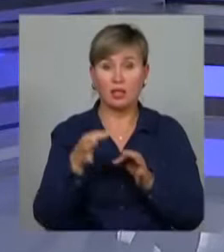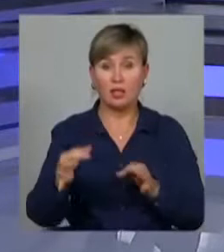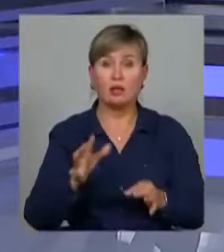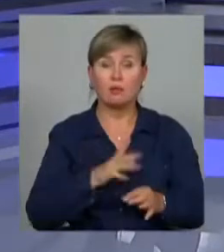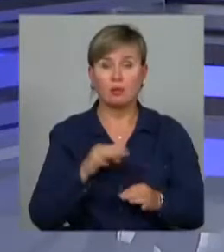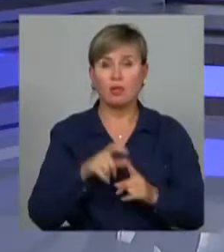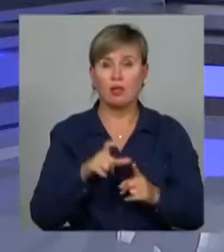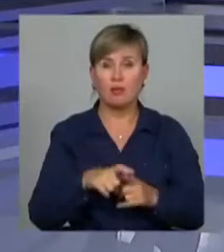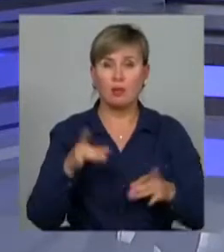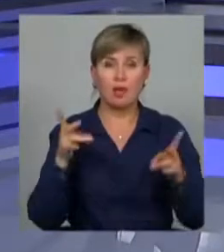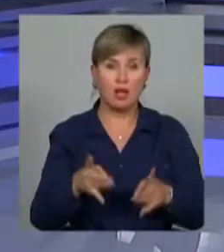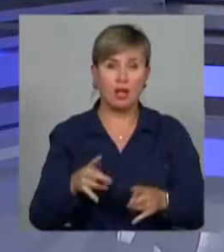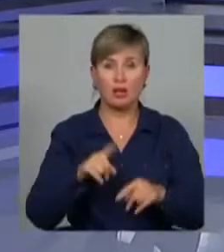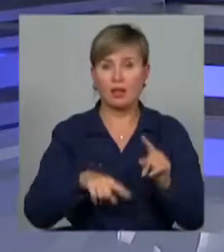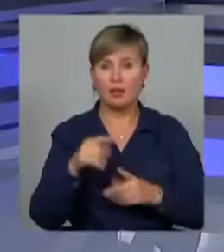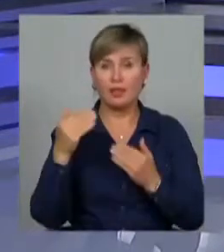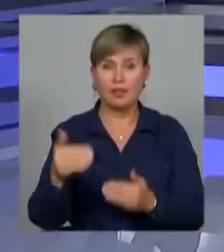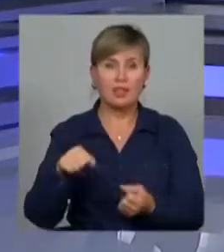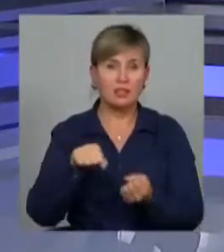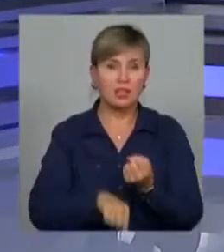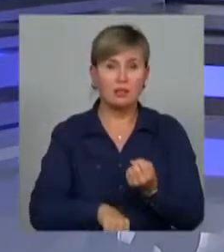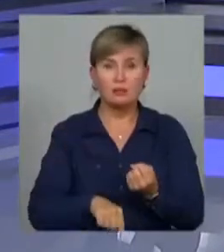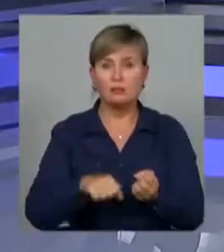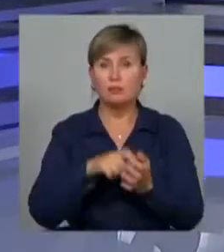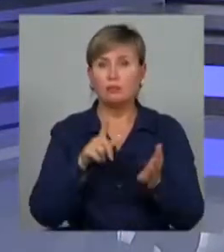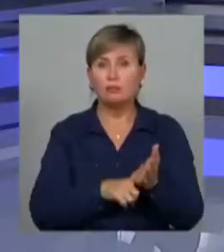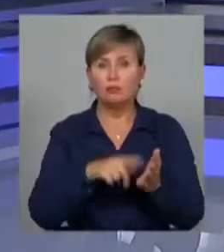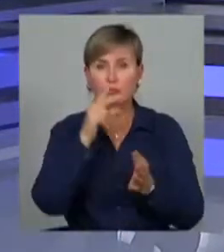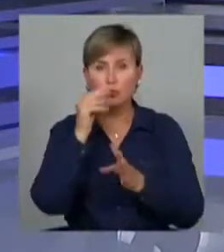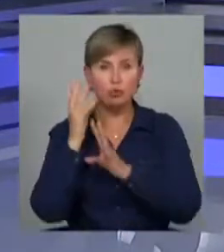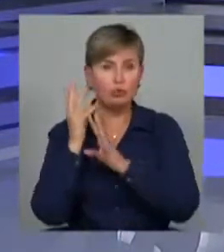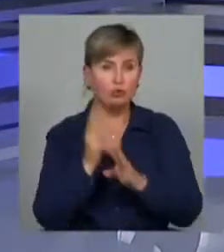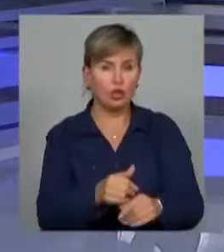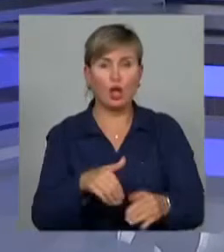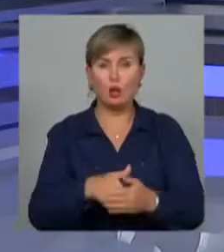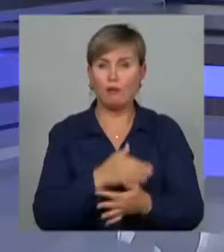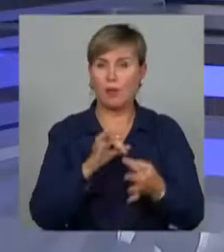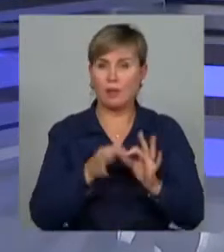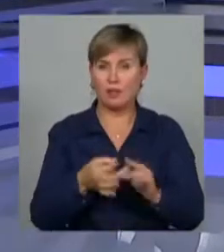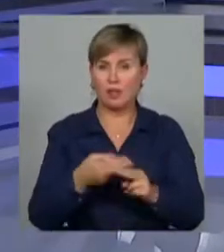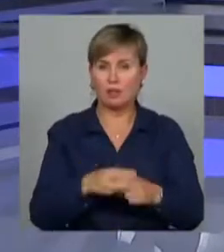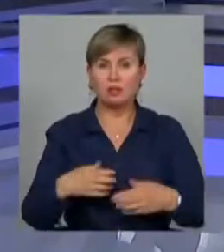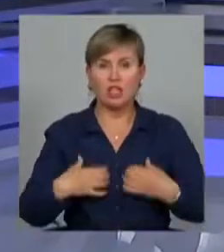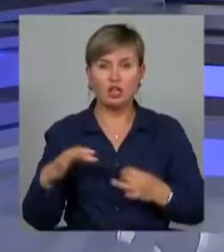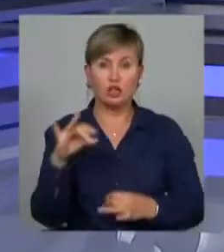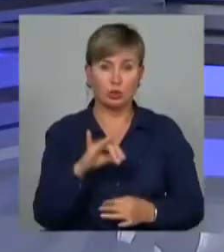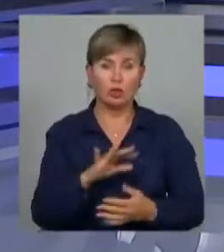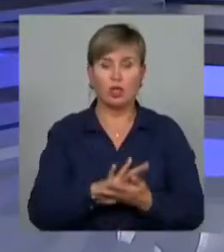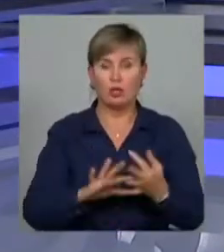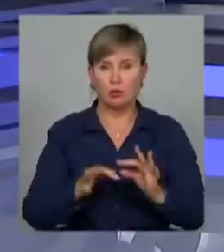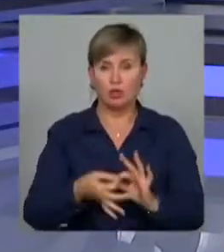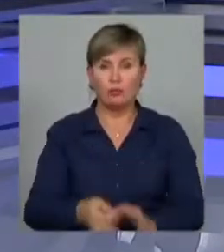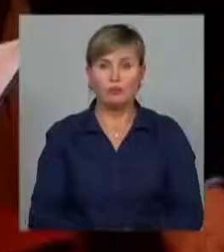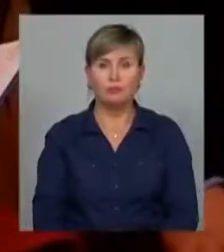словам родных жертвы, девочку-подростка изнасиловали 17 мужчин. Новые подробности жуткой истории в материале Айданы